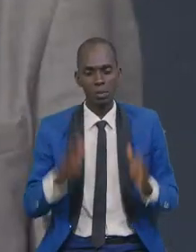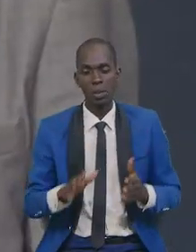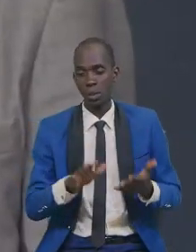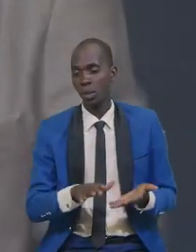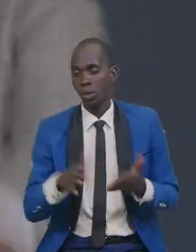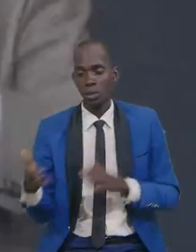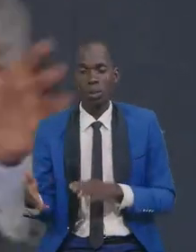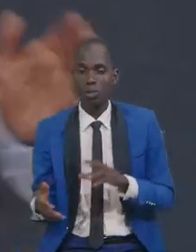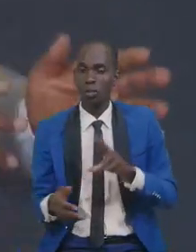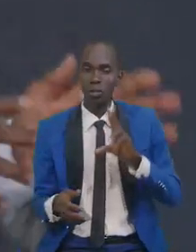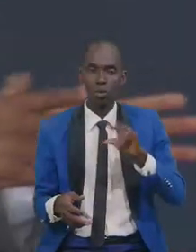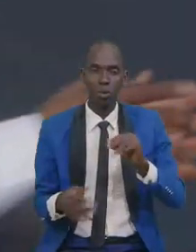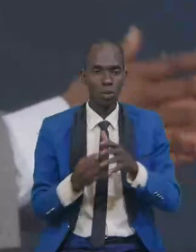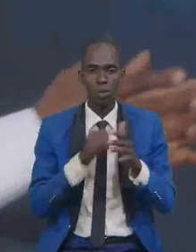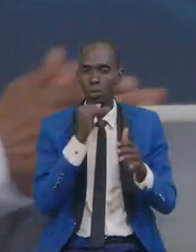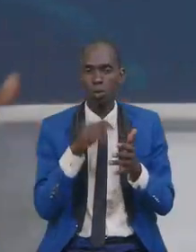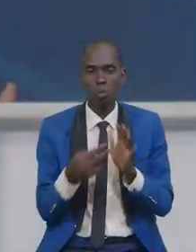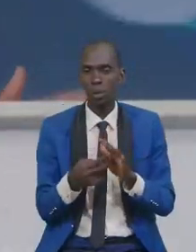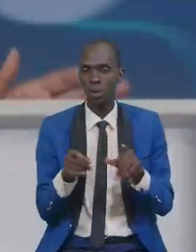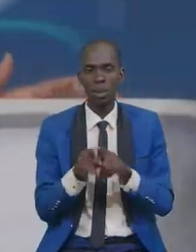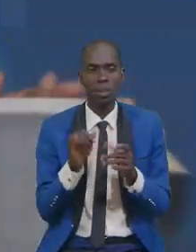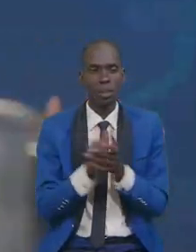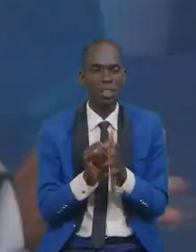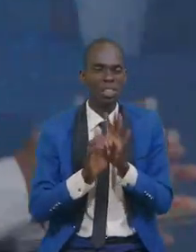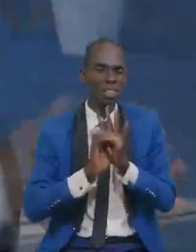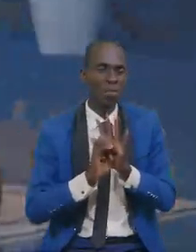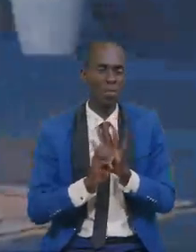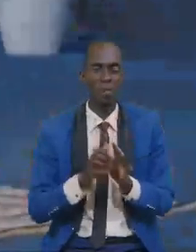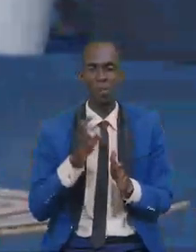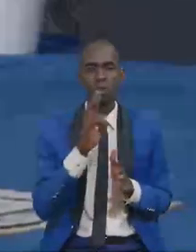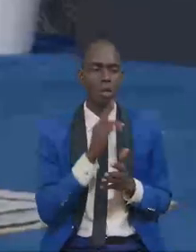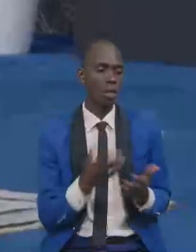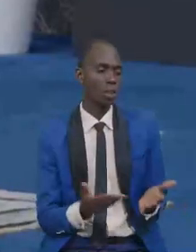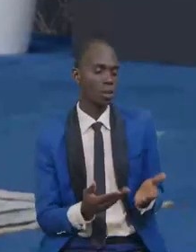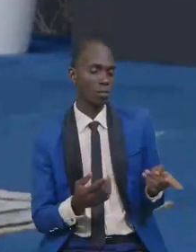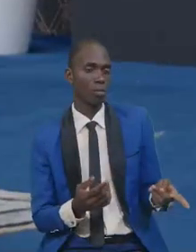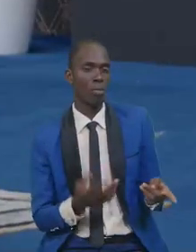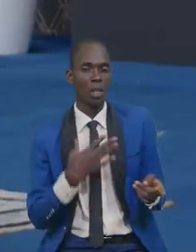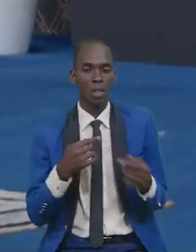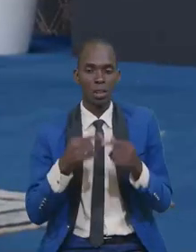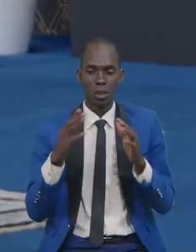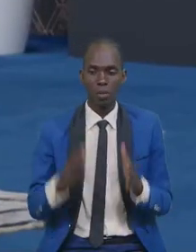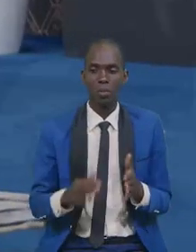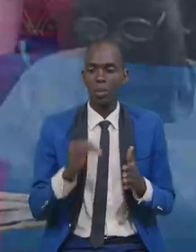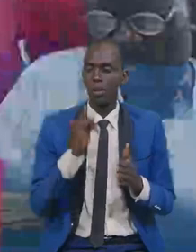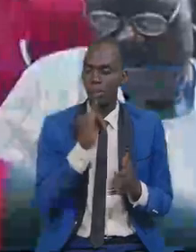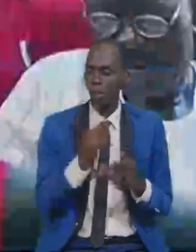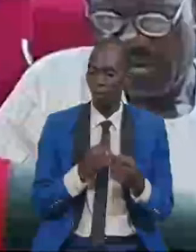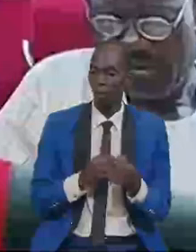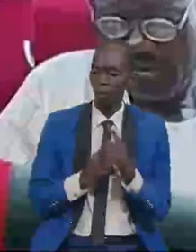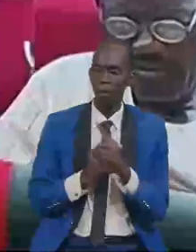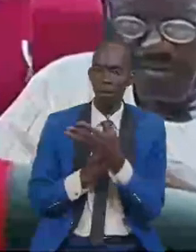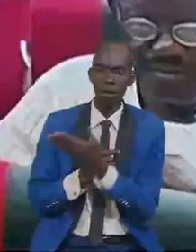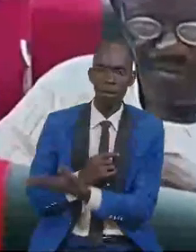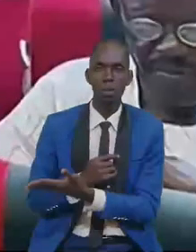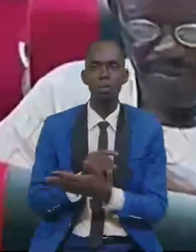mourir. Ça ne veut pas toujours dire ça. Disons par exemple, vous êtes là et les ennemis sont dans